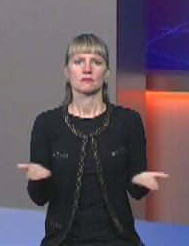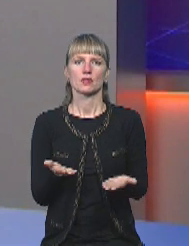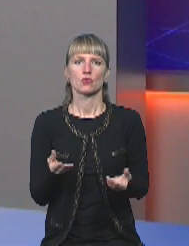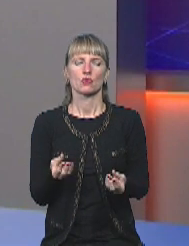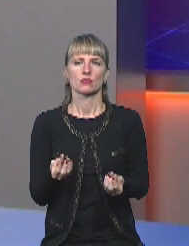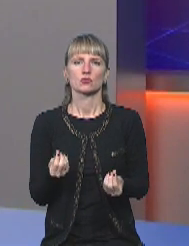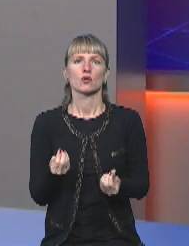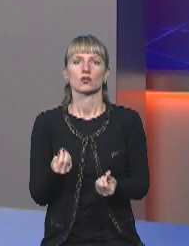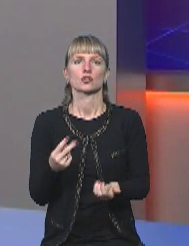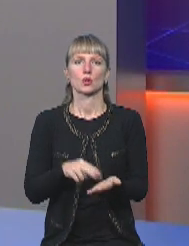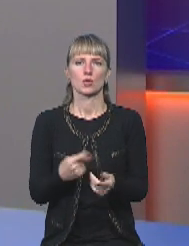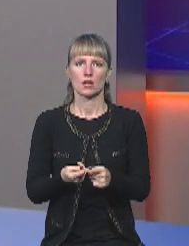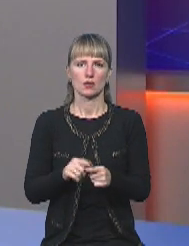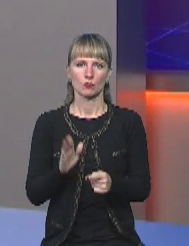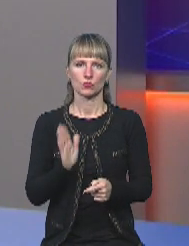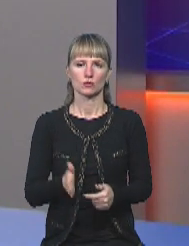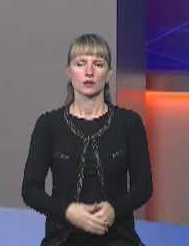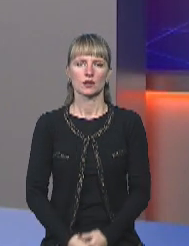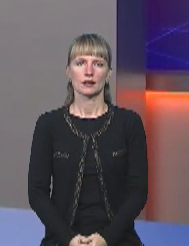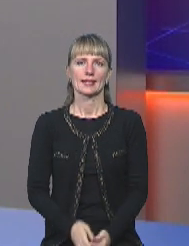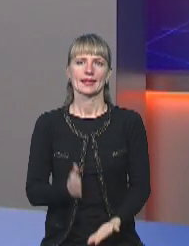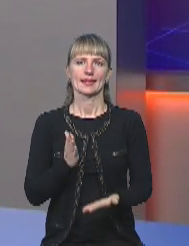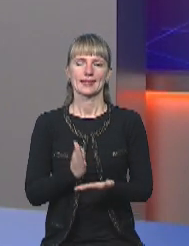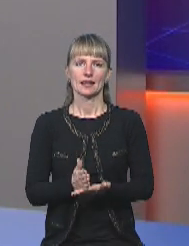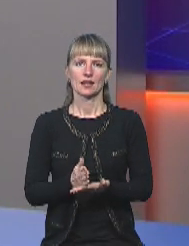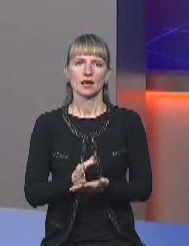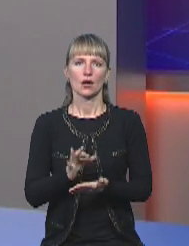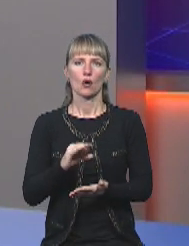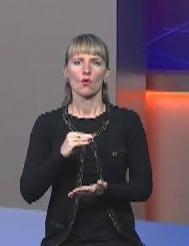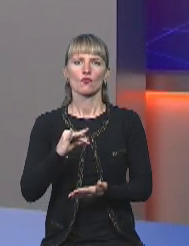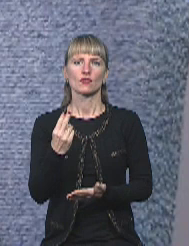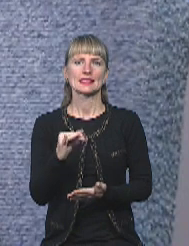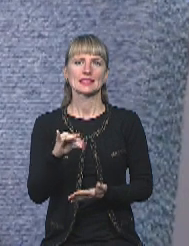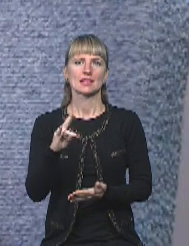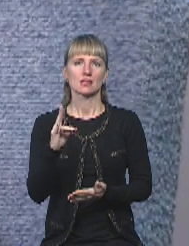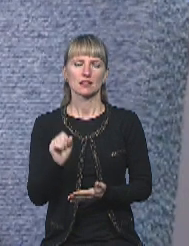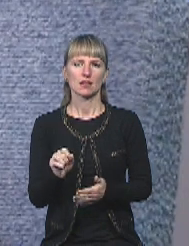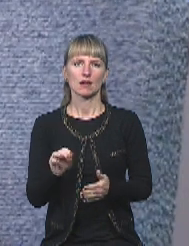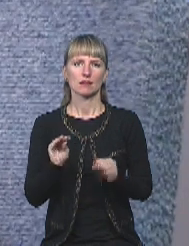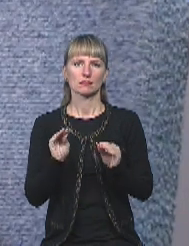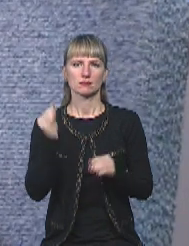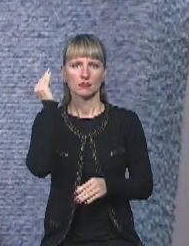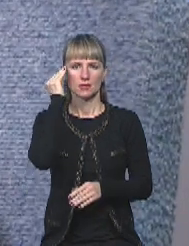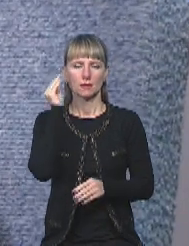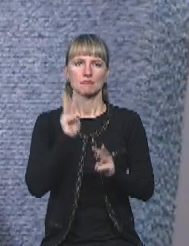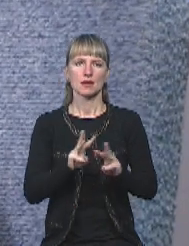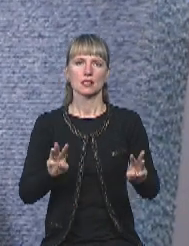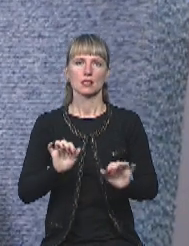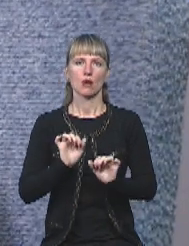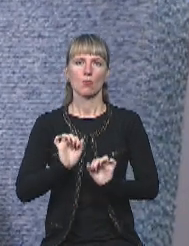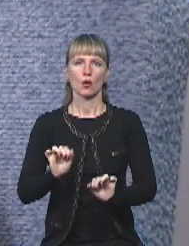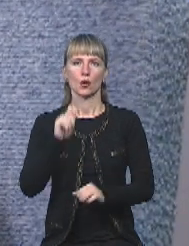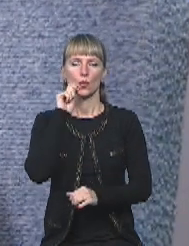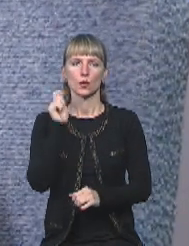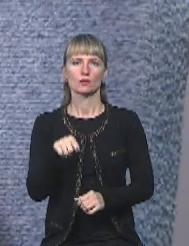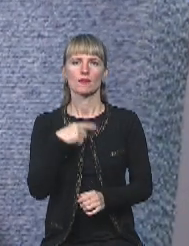ціною. Ну, до речі, тут просто є офіційна позиція з Міністерства оборони України, і